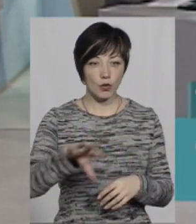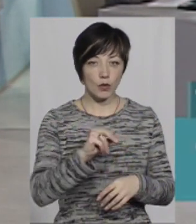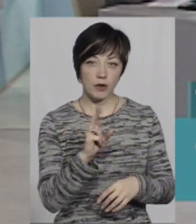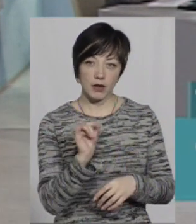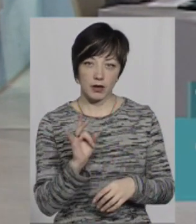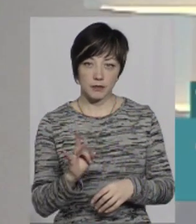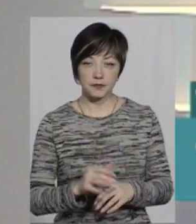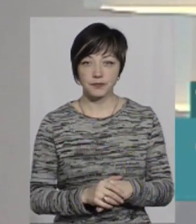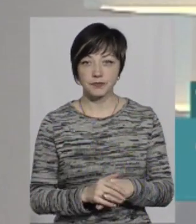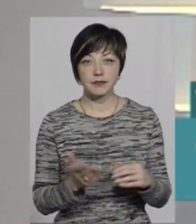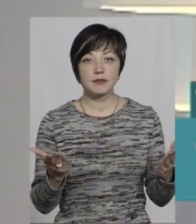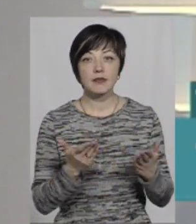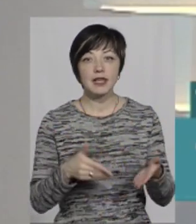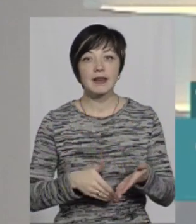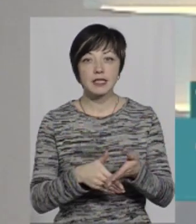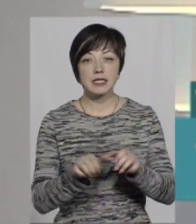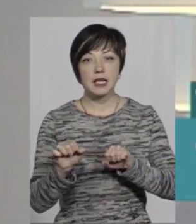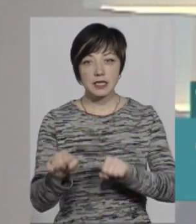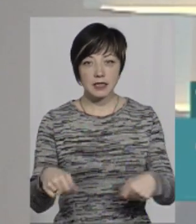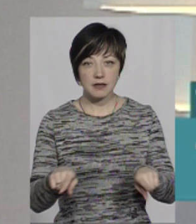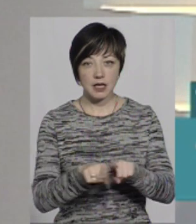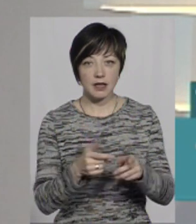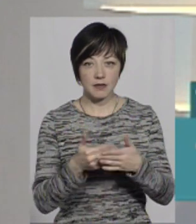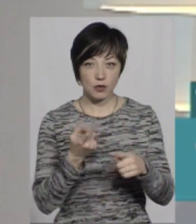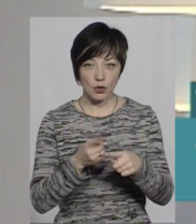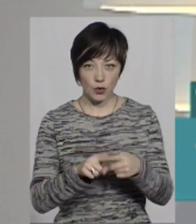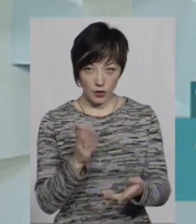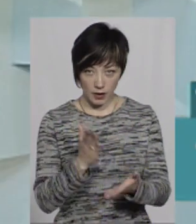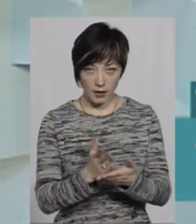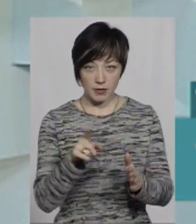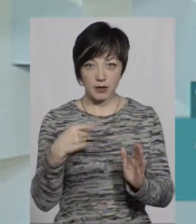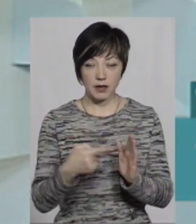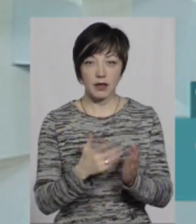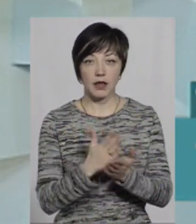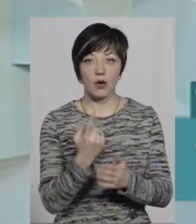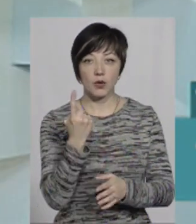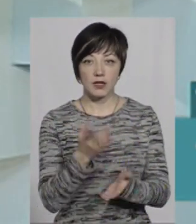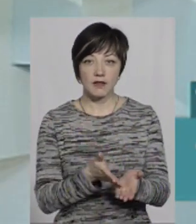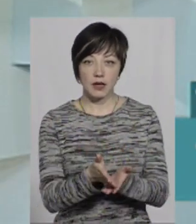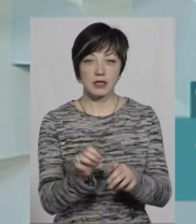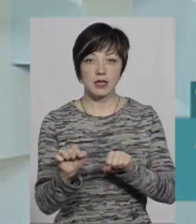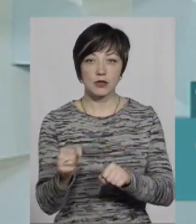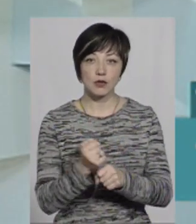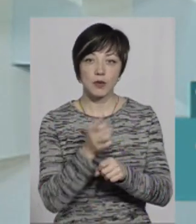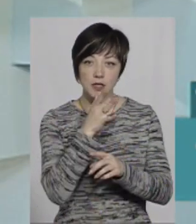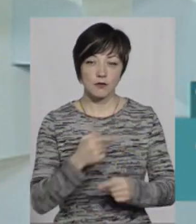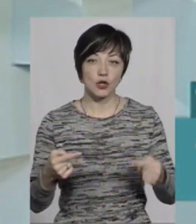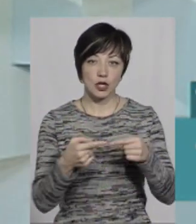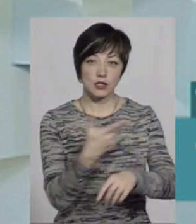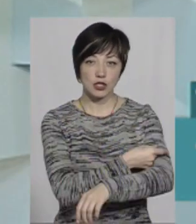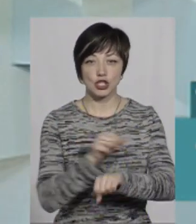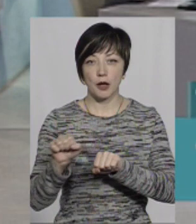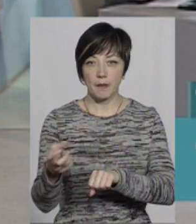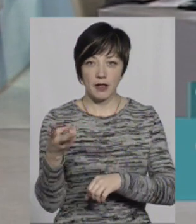кір. Якісь варіанти захиститися все ж таки від цього є? Є один варіант захисту – це зробити своєчасне